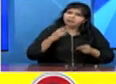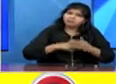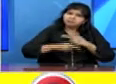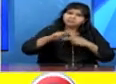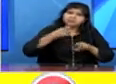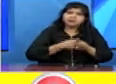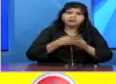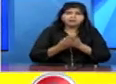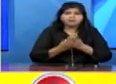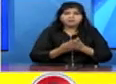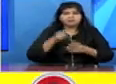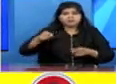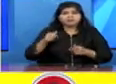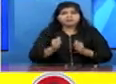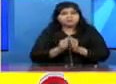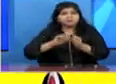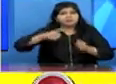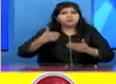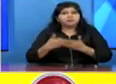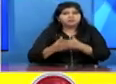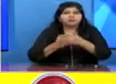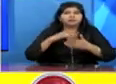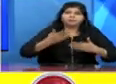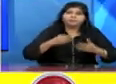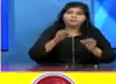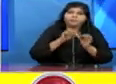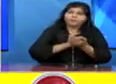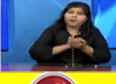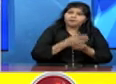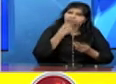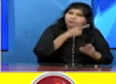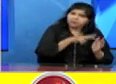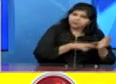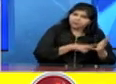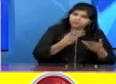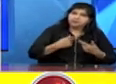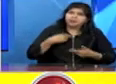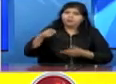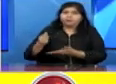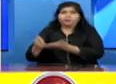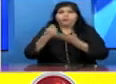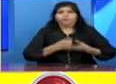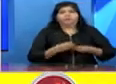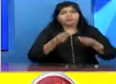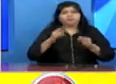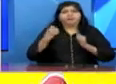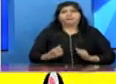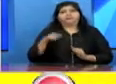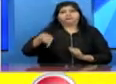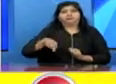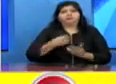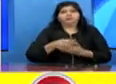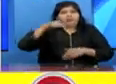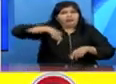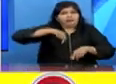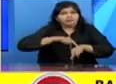से इस लड़ाई का नेतृत्व करते हुए बैंकों को संभालते हैं, आपकी सेवा में मौजूद है। आज